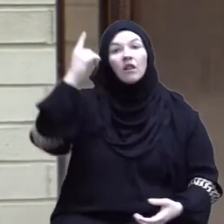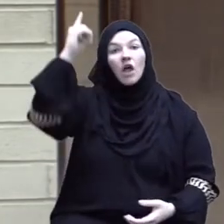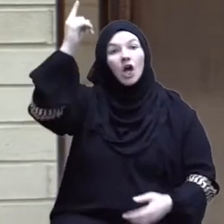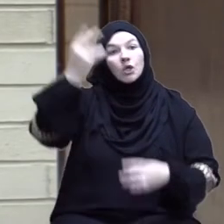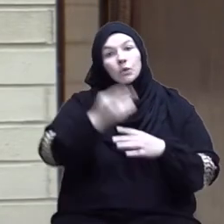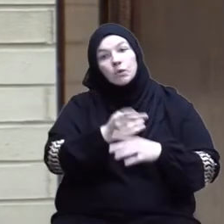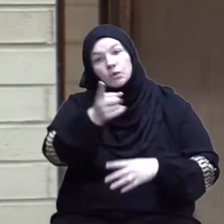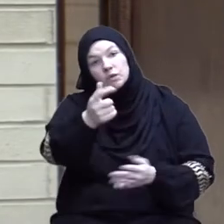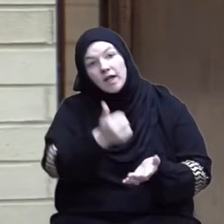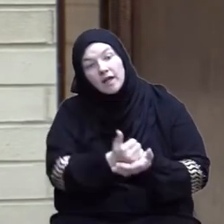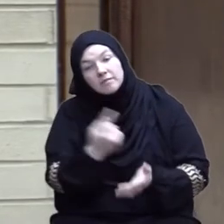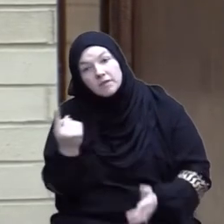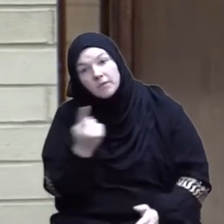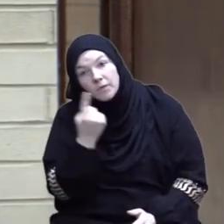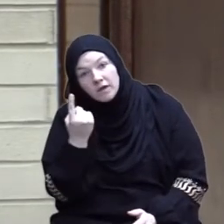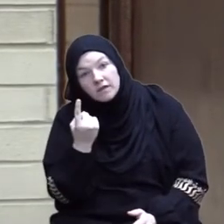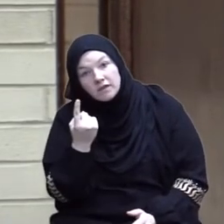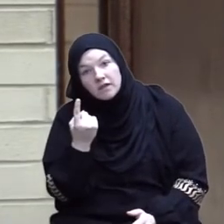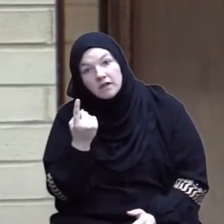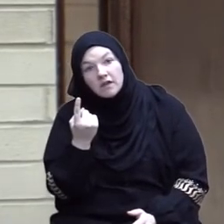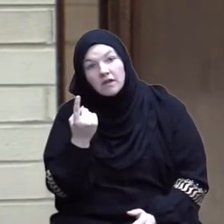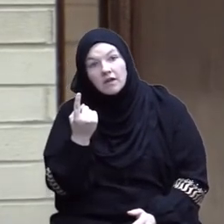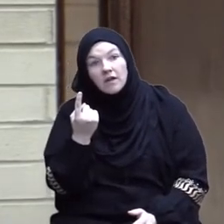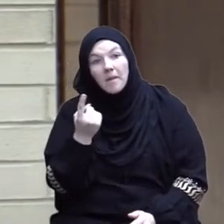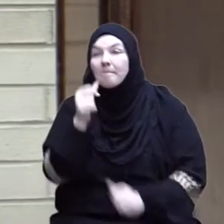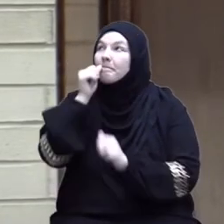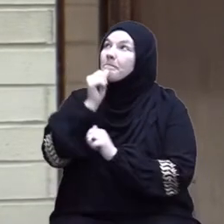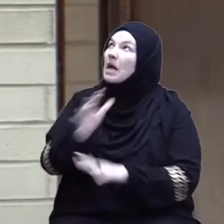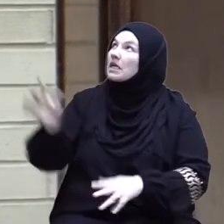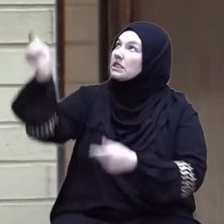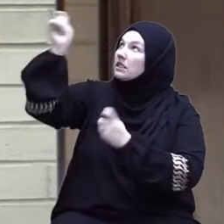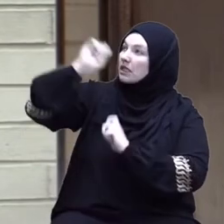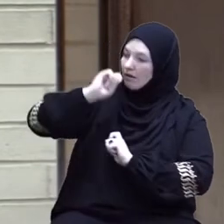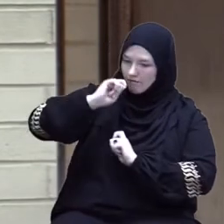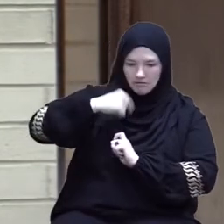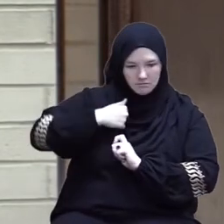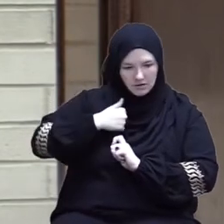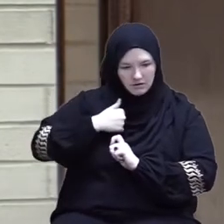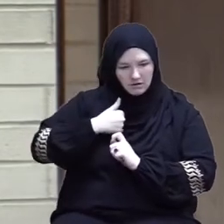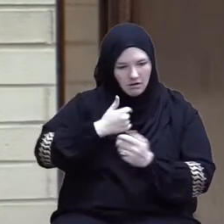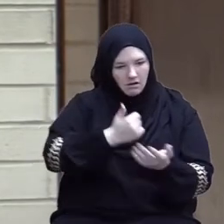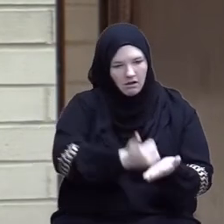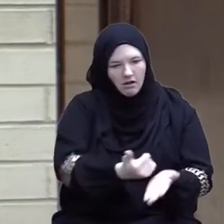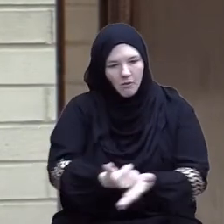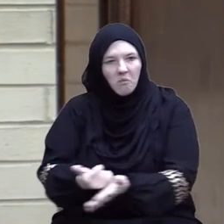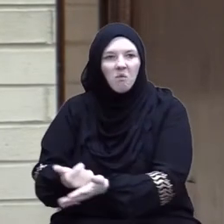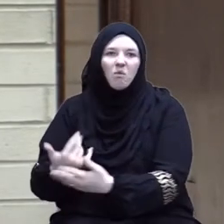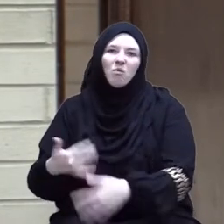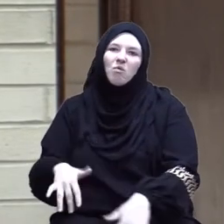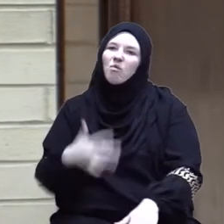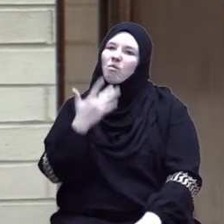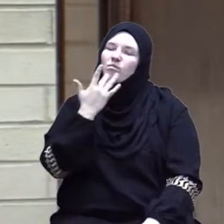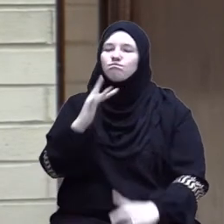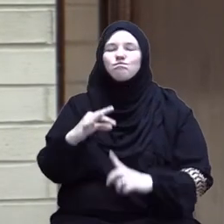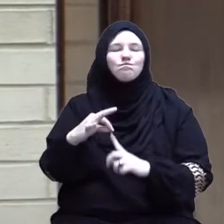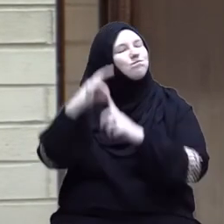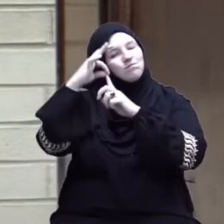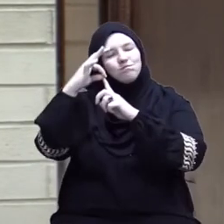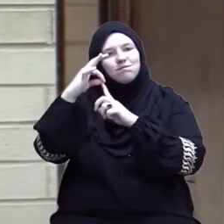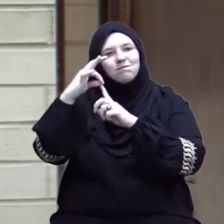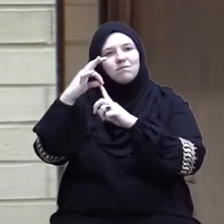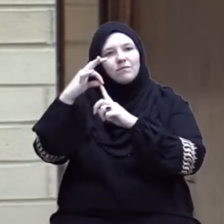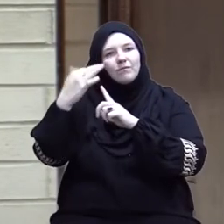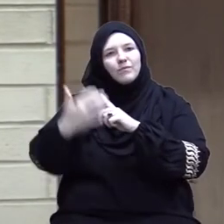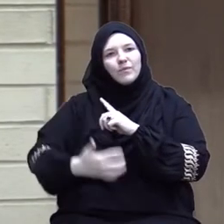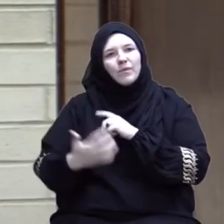someone, the Prophet صلى الله عليه وسلم says, لَأَنْ يَهْدِ اللَّهُ بِكَ رَجُلًا خَيْرٌ لَكَ مِنْ